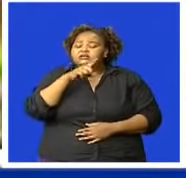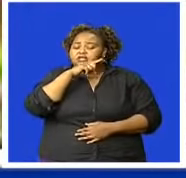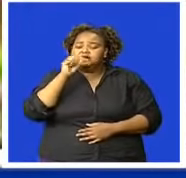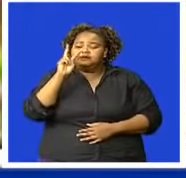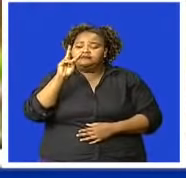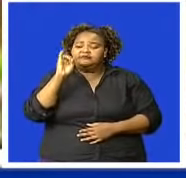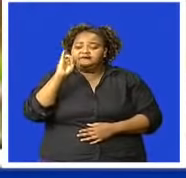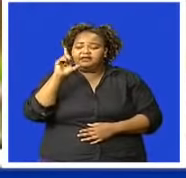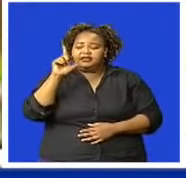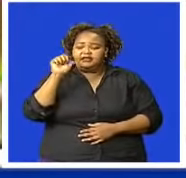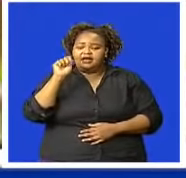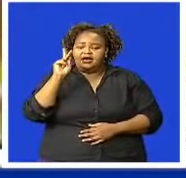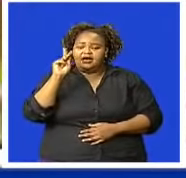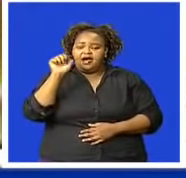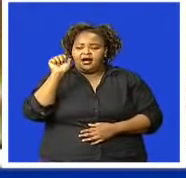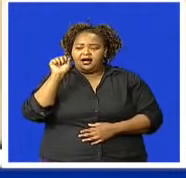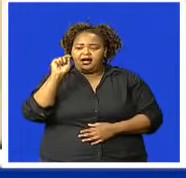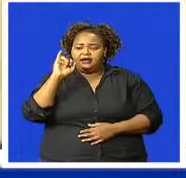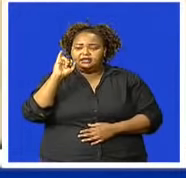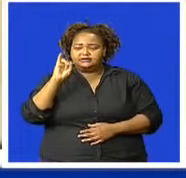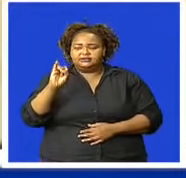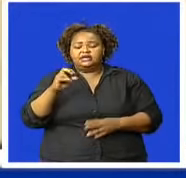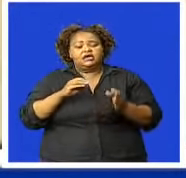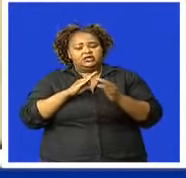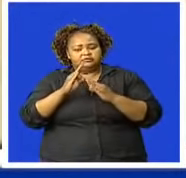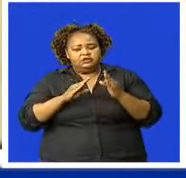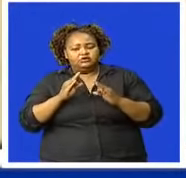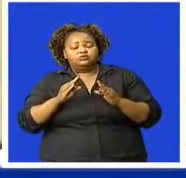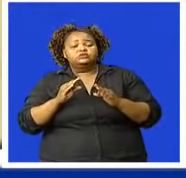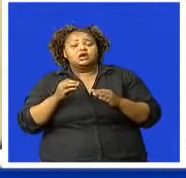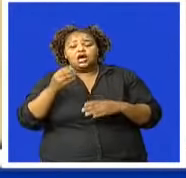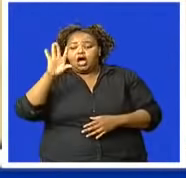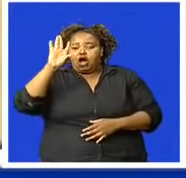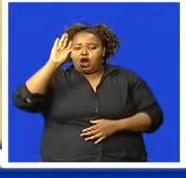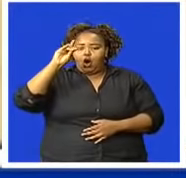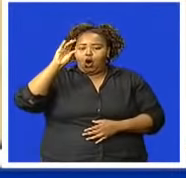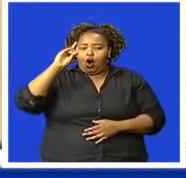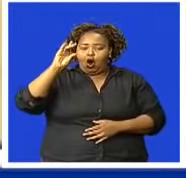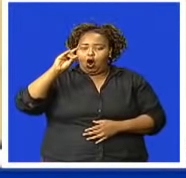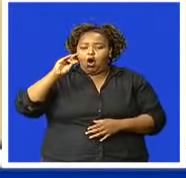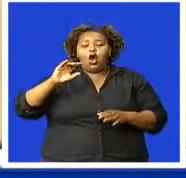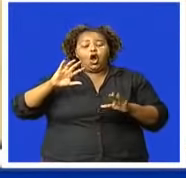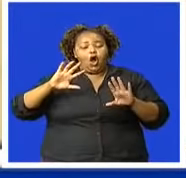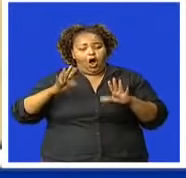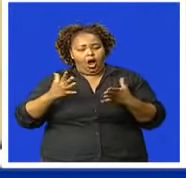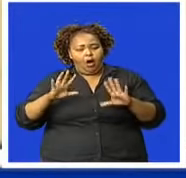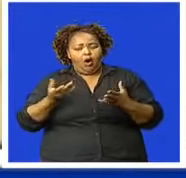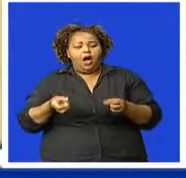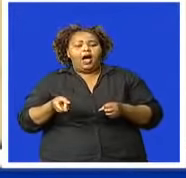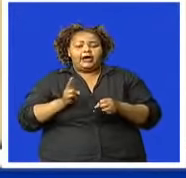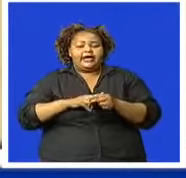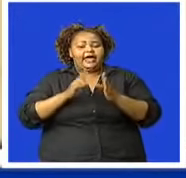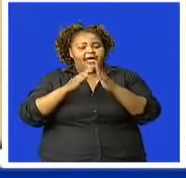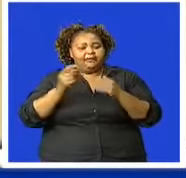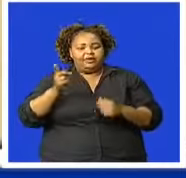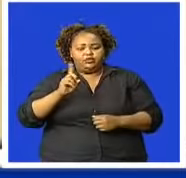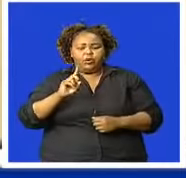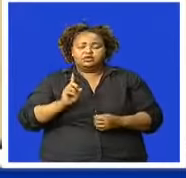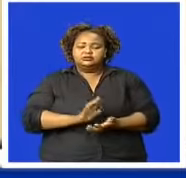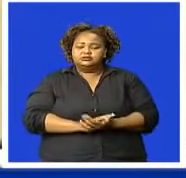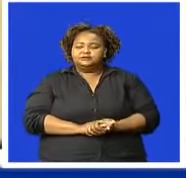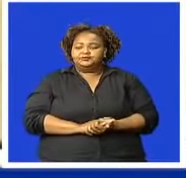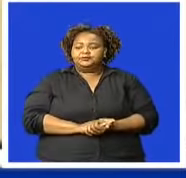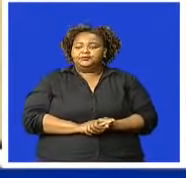nekuthi tisebenta njani letinja. Umuntu angachubeka nje sicele sive sakhona lapha ukuthi asibekethele vele